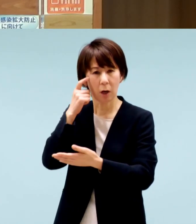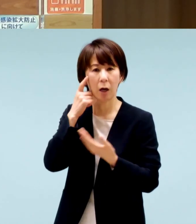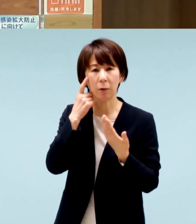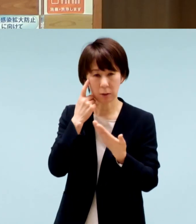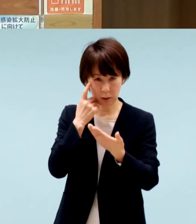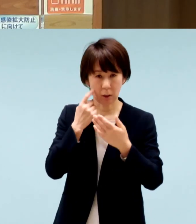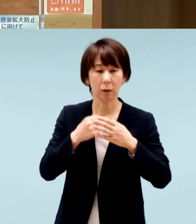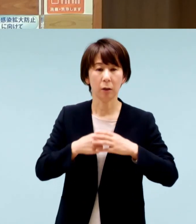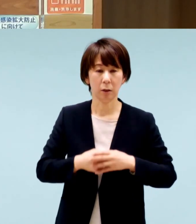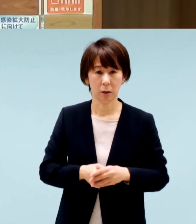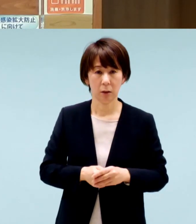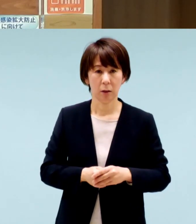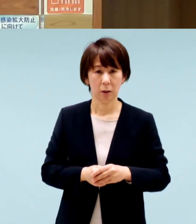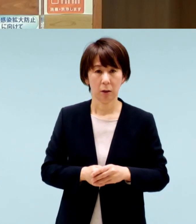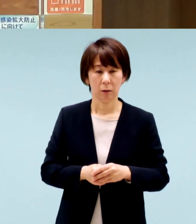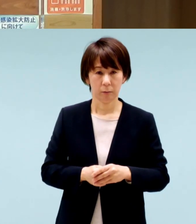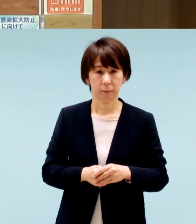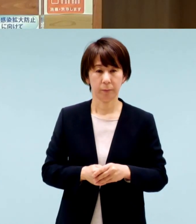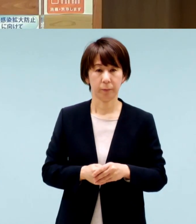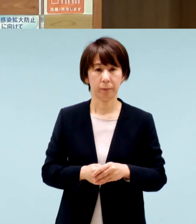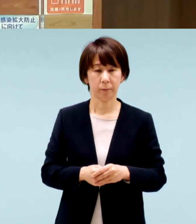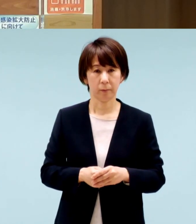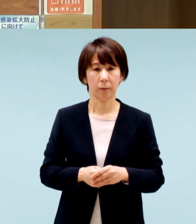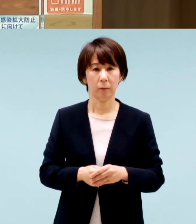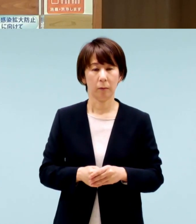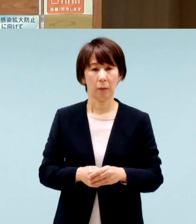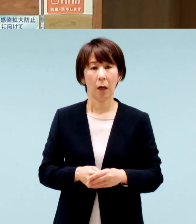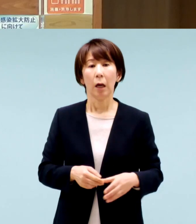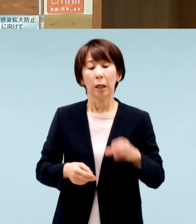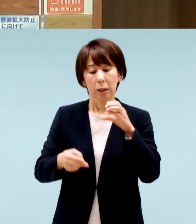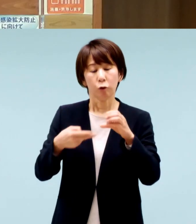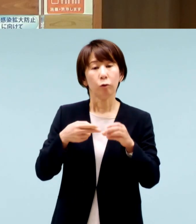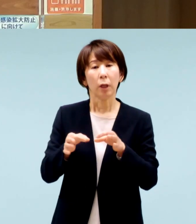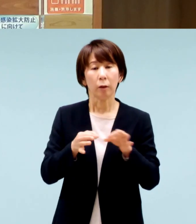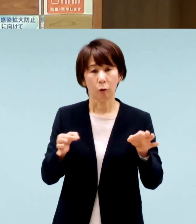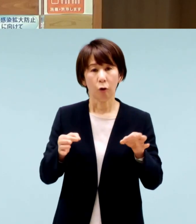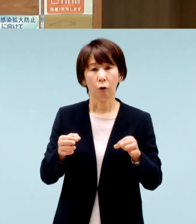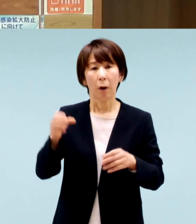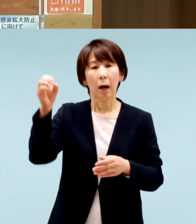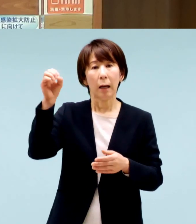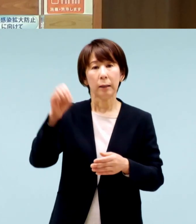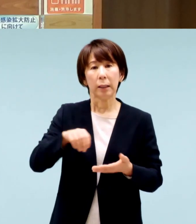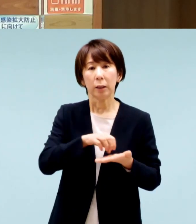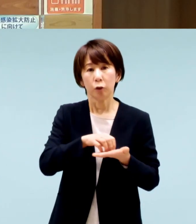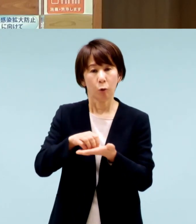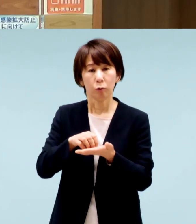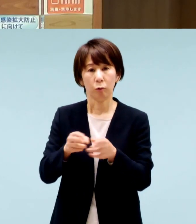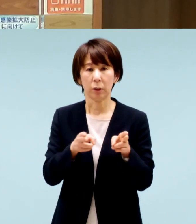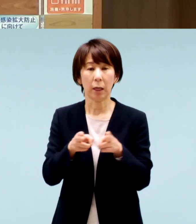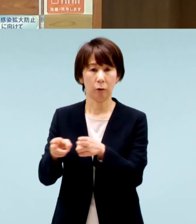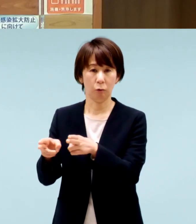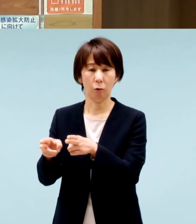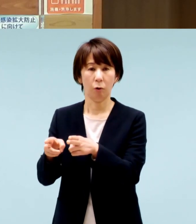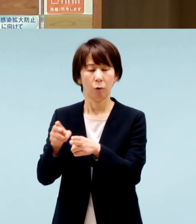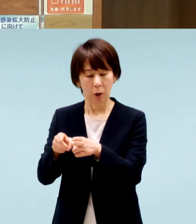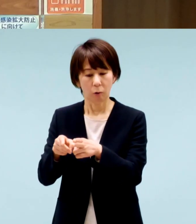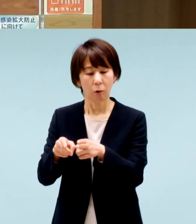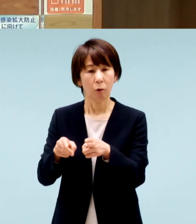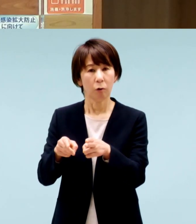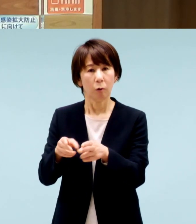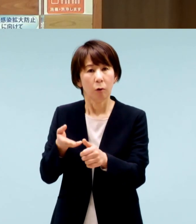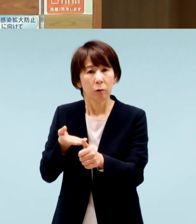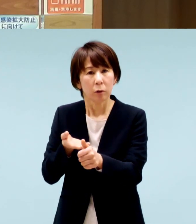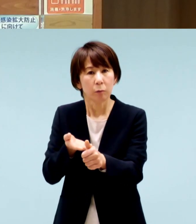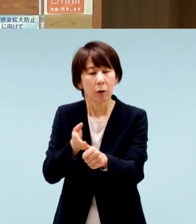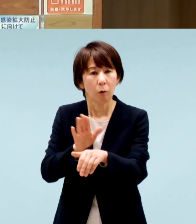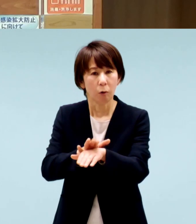まあ、認証制度もある中で、例えば飲食店に対してどのような働きかけをしていくのか、そのことについても